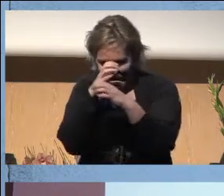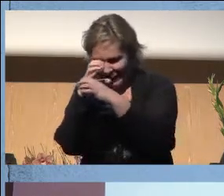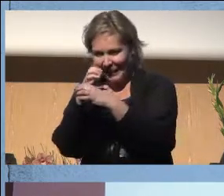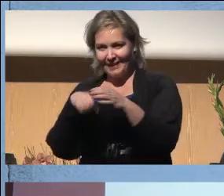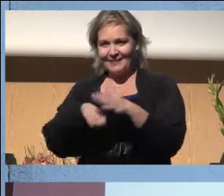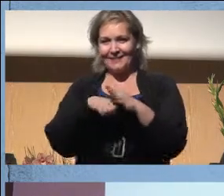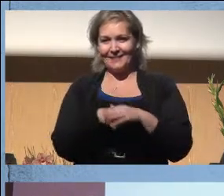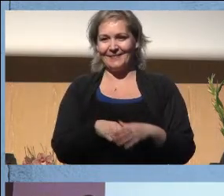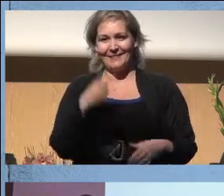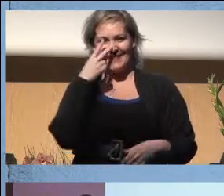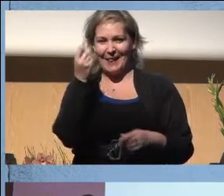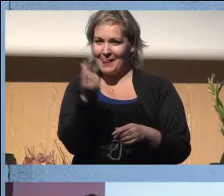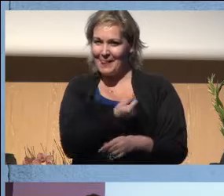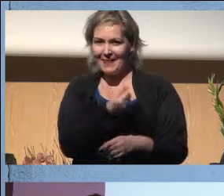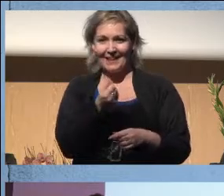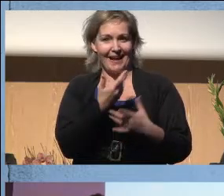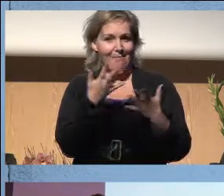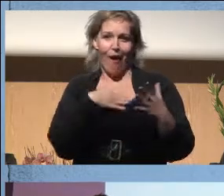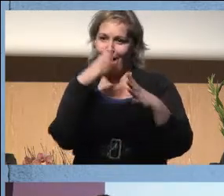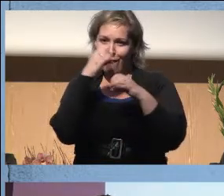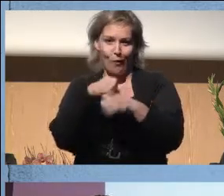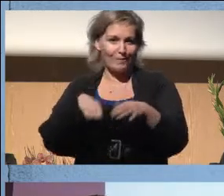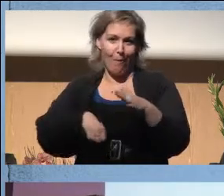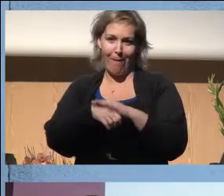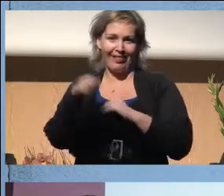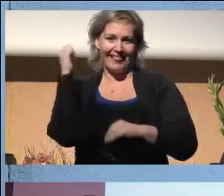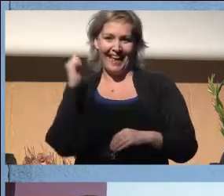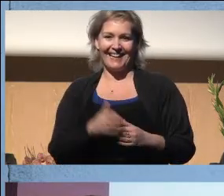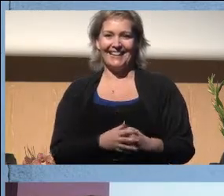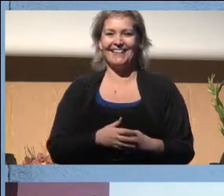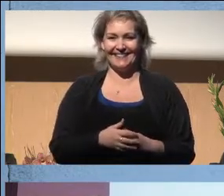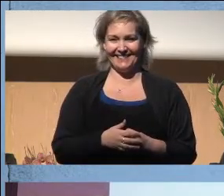lost. Och ni ser att det är inte många som har fokus på bollen här.